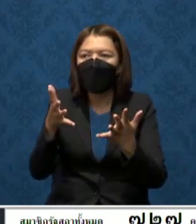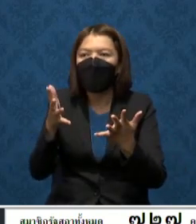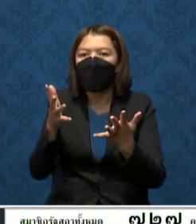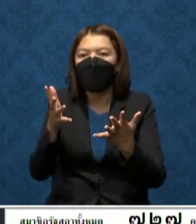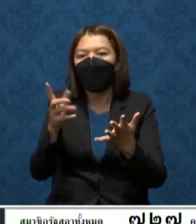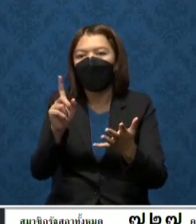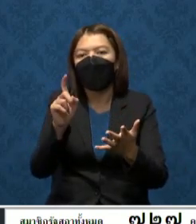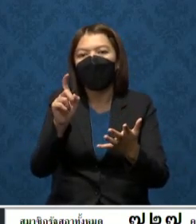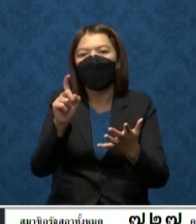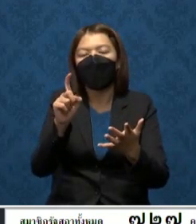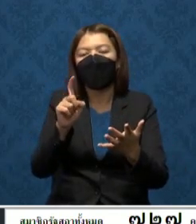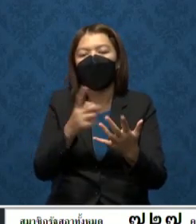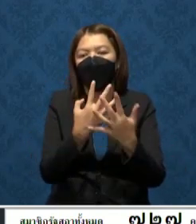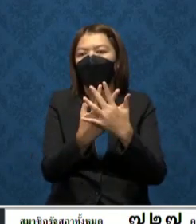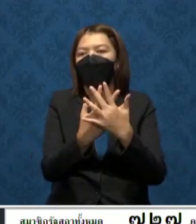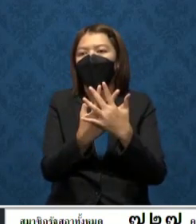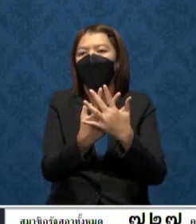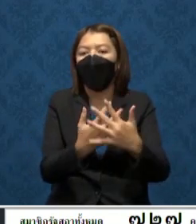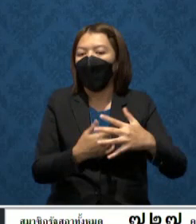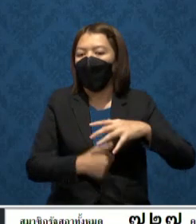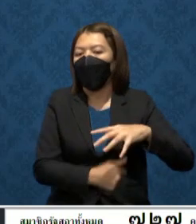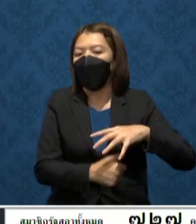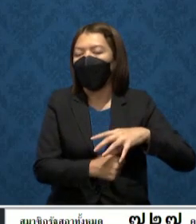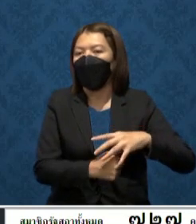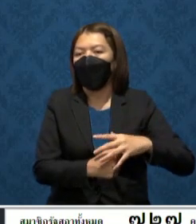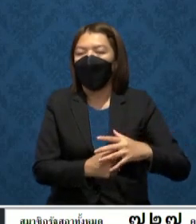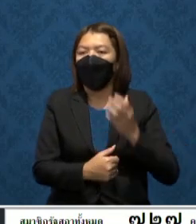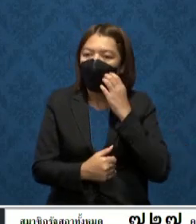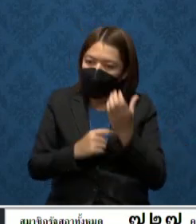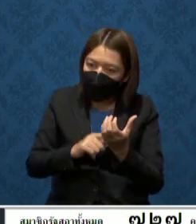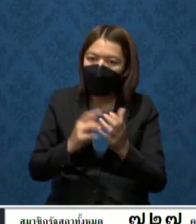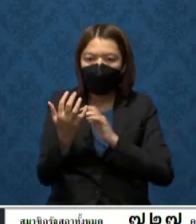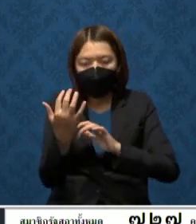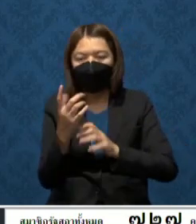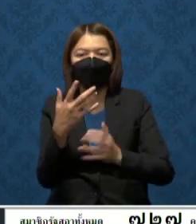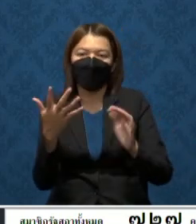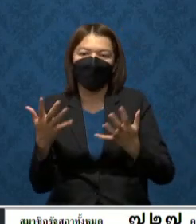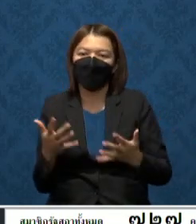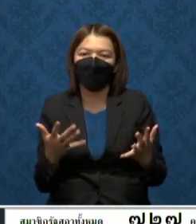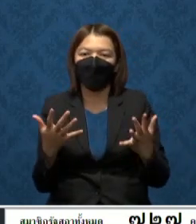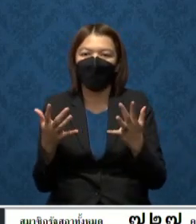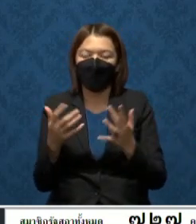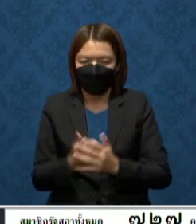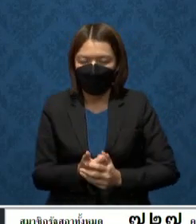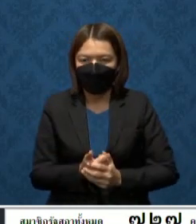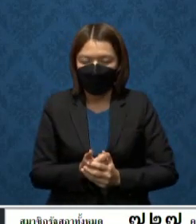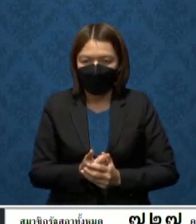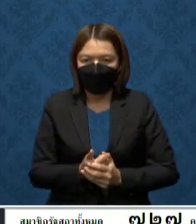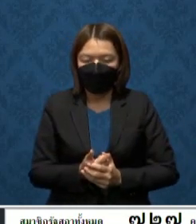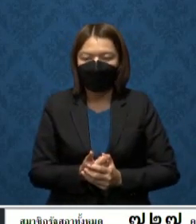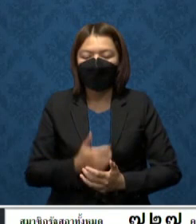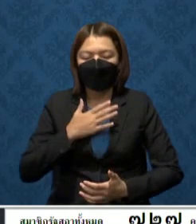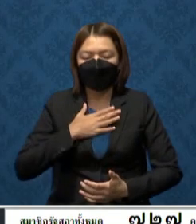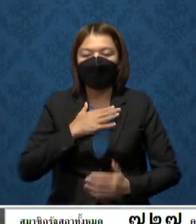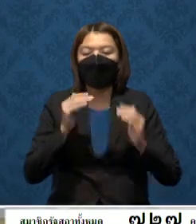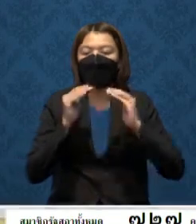ไม่ได้เลยครับเพรใเรื่อนจํา ห้ามนํา อุปกรณ์ทางด้านเทคโนโยีเข้าไปอยู่แล้นะครับและเช่นนี้กลเข้า